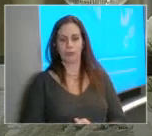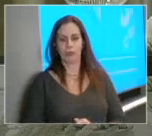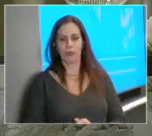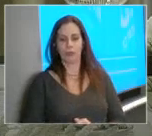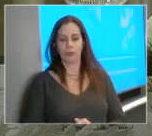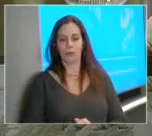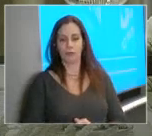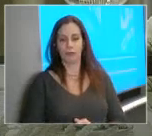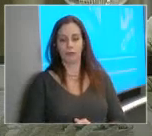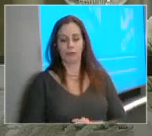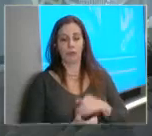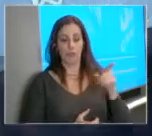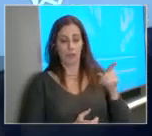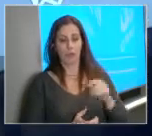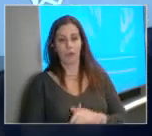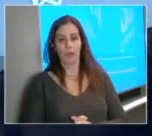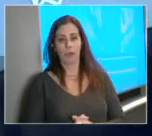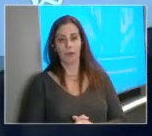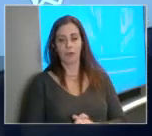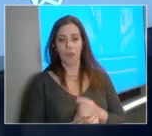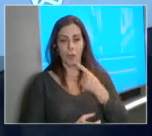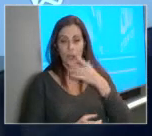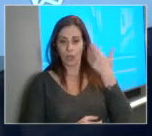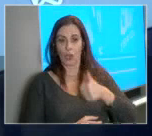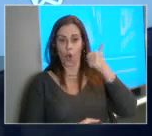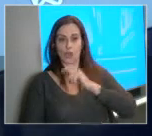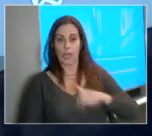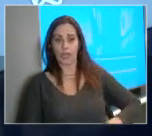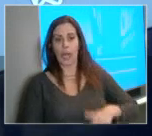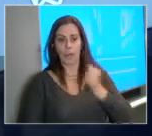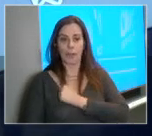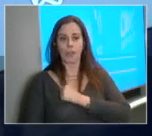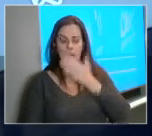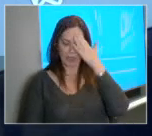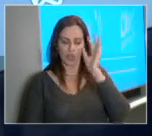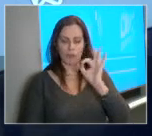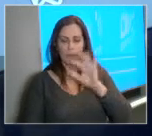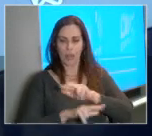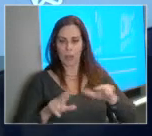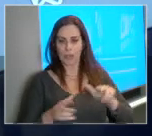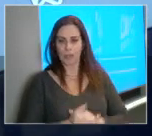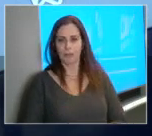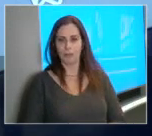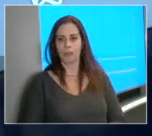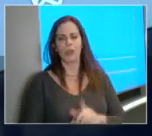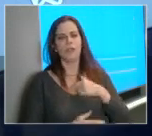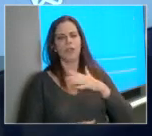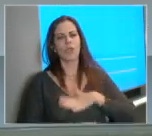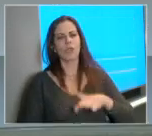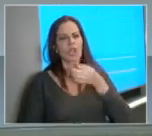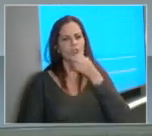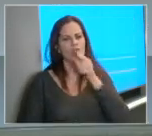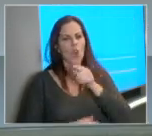כן, יש לי פה קריאות ביניים לטובתך מהקהל, אומרים שהיית ראש עיר בבני ברק ואתה מכיר את המורכבות. אבל אני רוצה לשאול